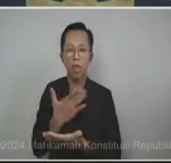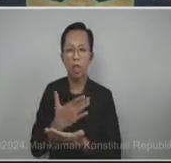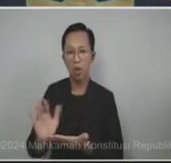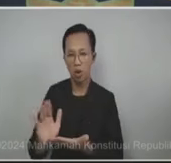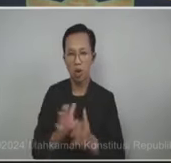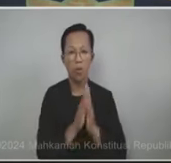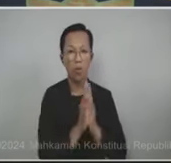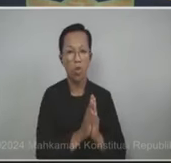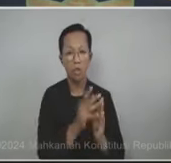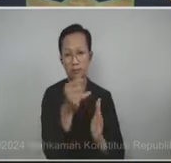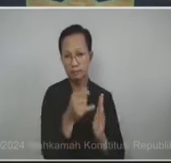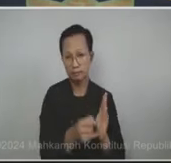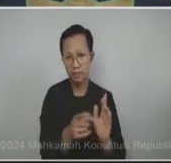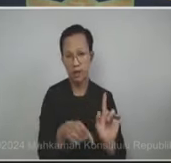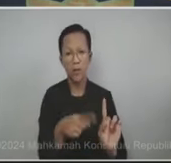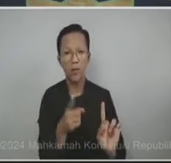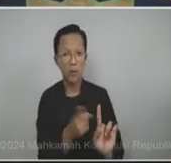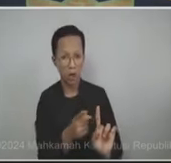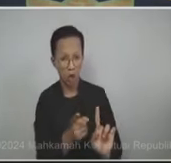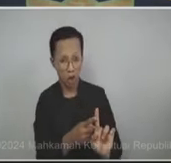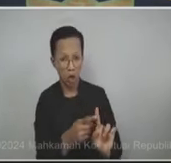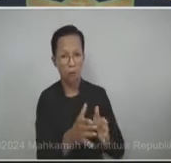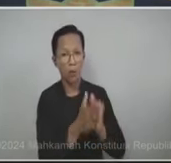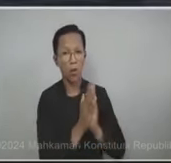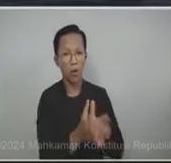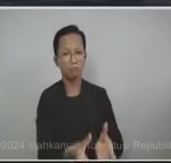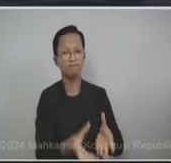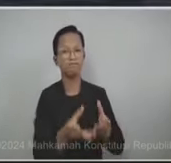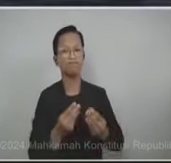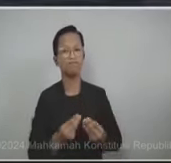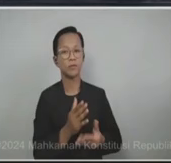1 mengabulkan permohonan para pemohon untuk